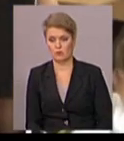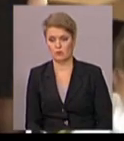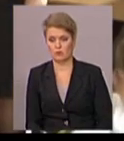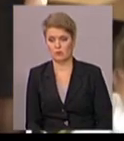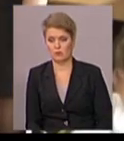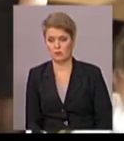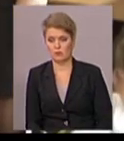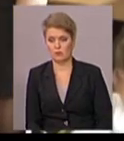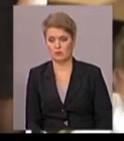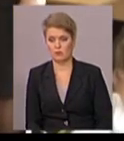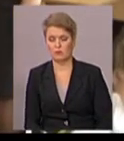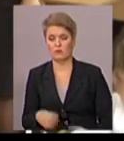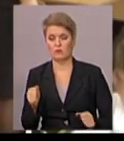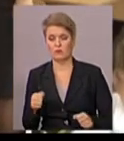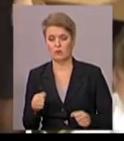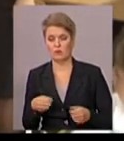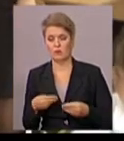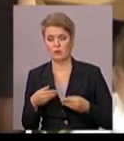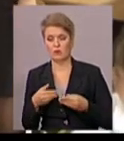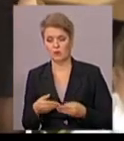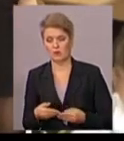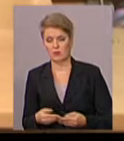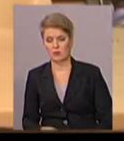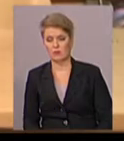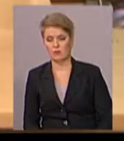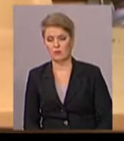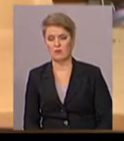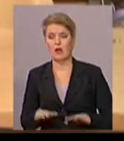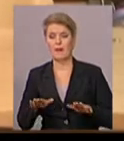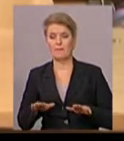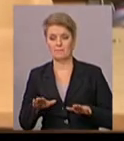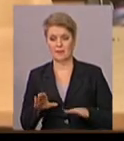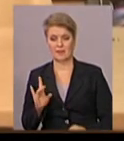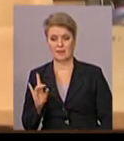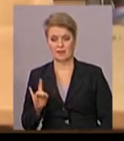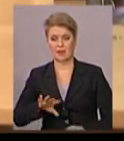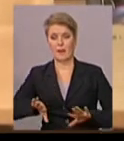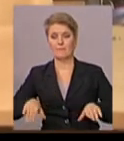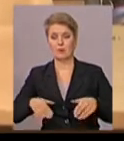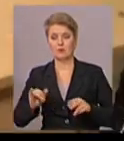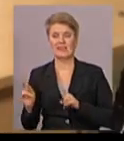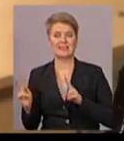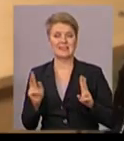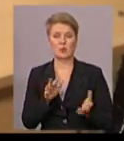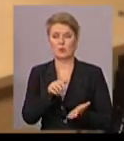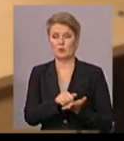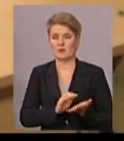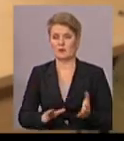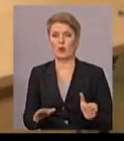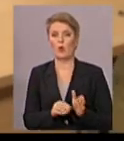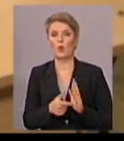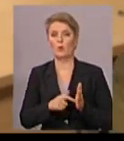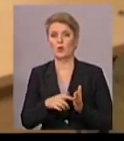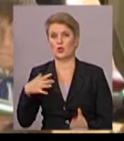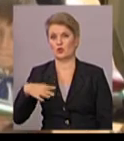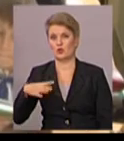5 помножити на 9 плюс 15. Місце за партою Даринки порожнє, його ніхто не займає. Однокласники чекають,